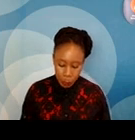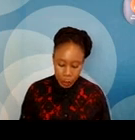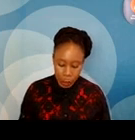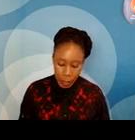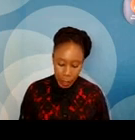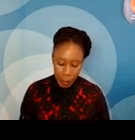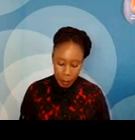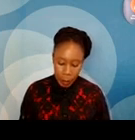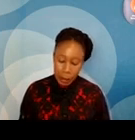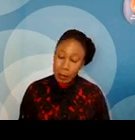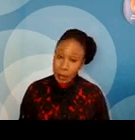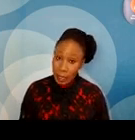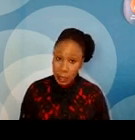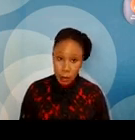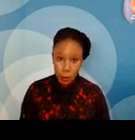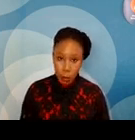anställningsbara.